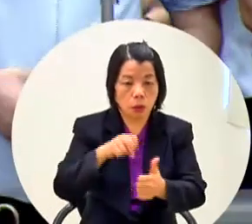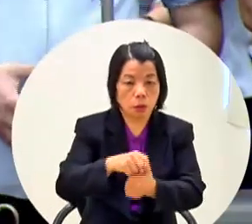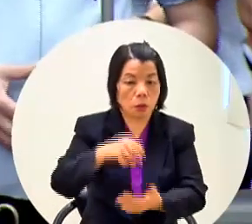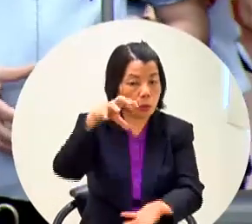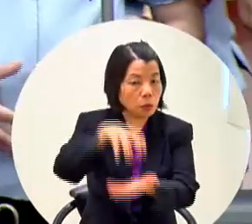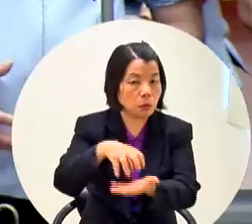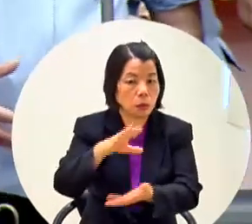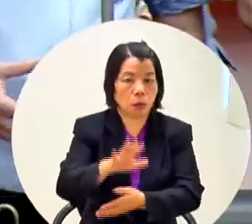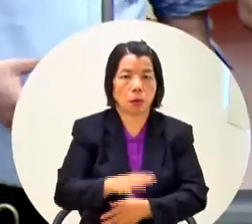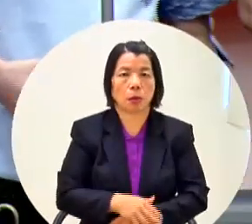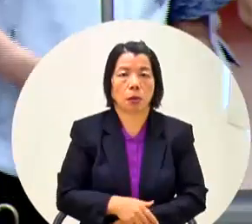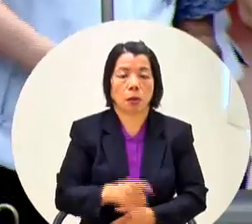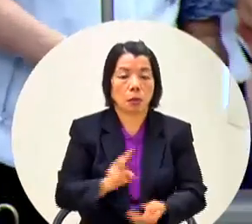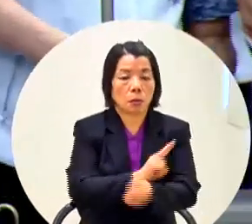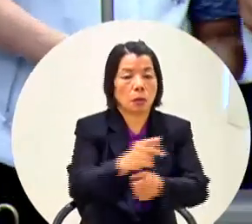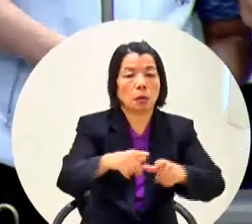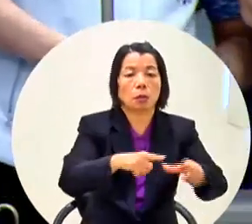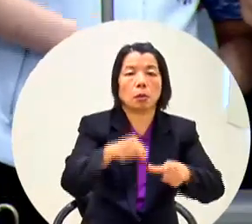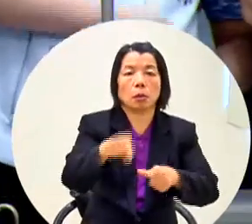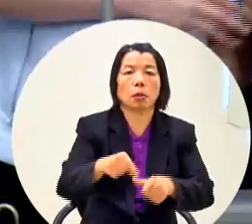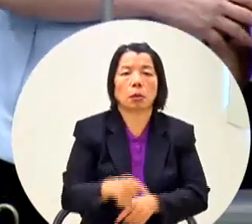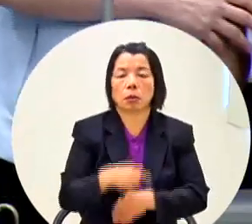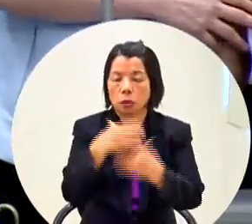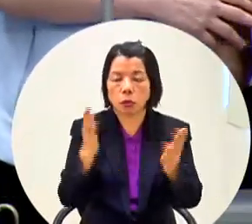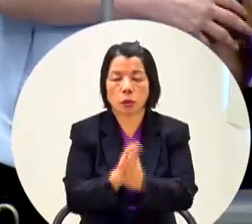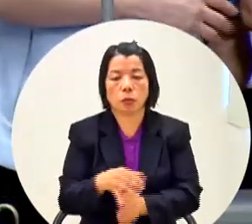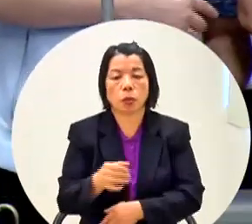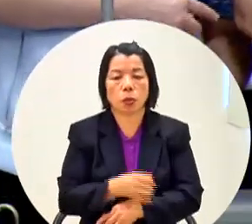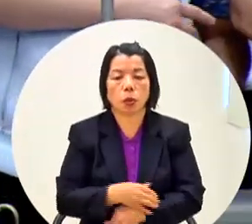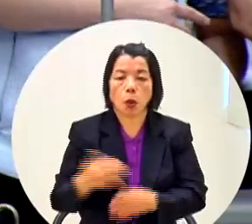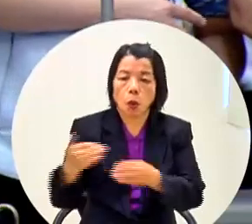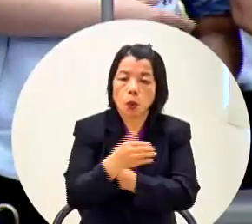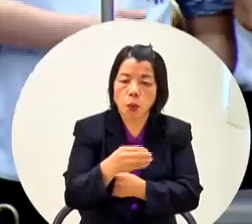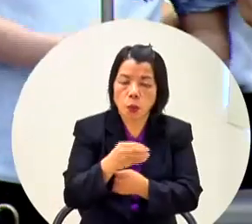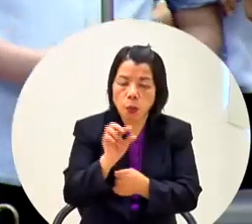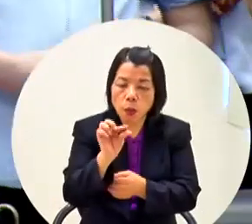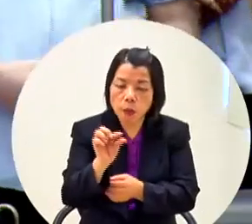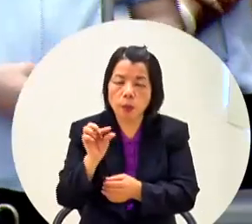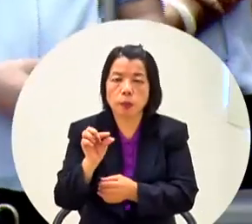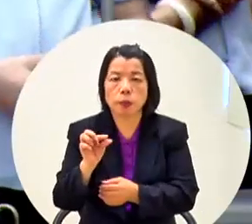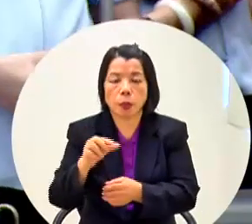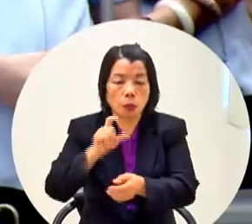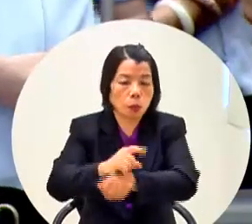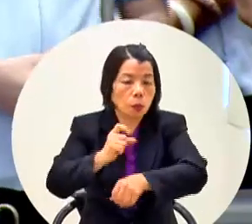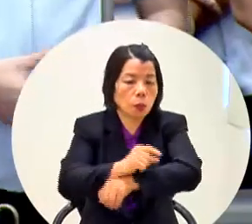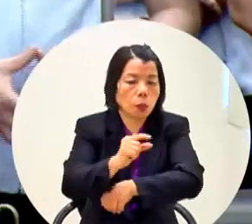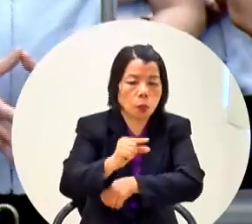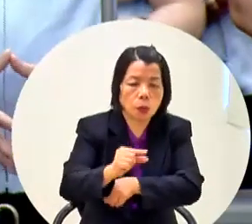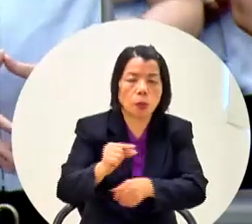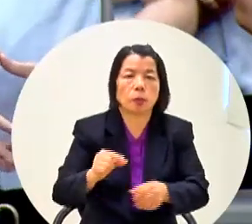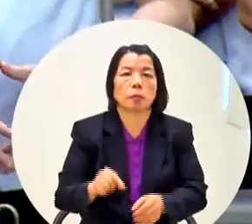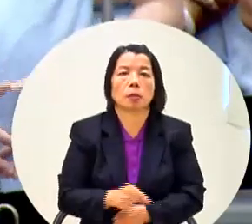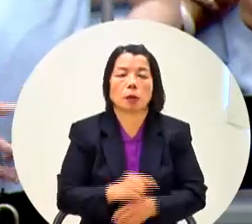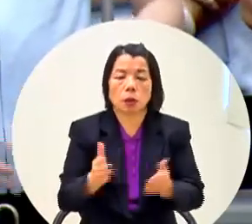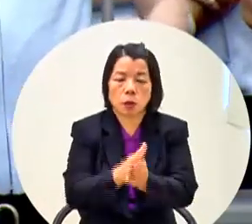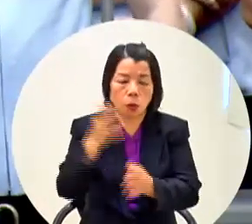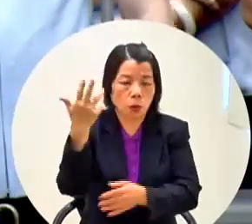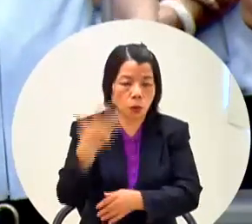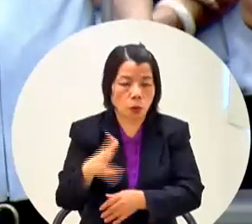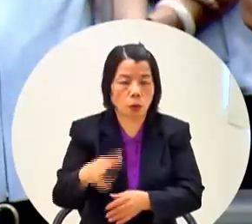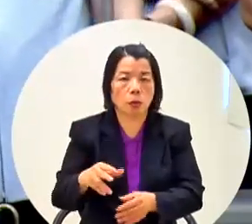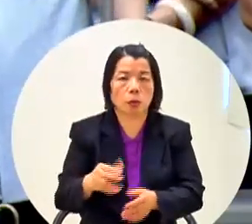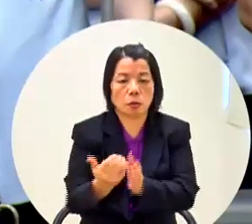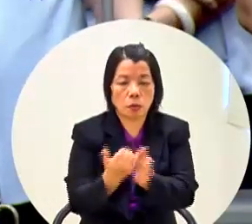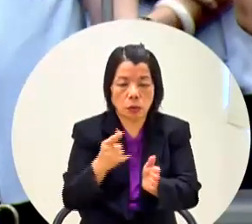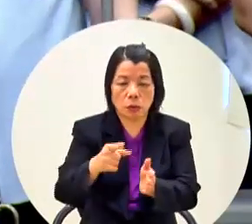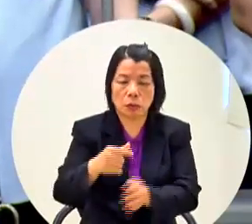那光是林园那边都是鱼苗虾苗，很多因为水权问题根本没有养殖登记